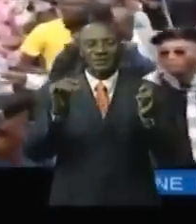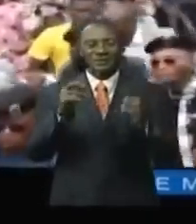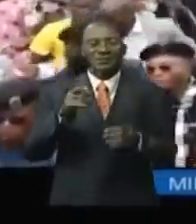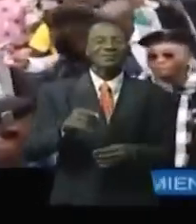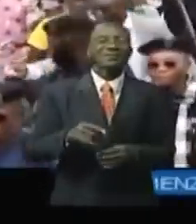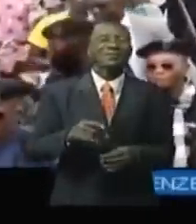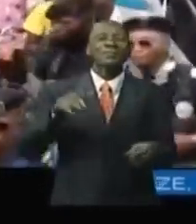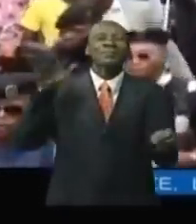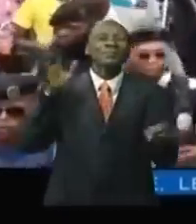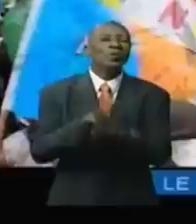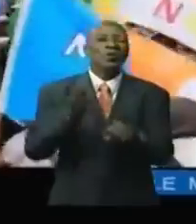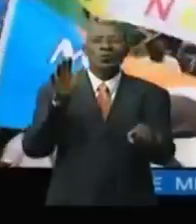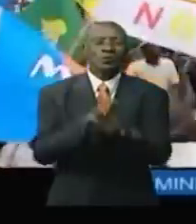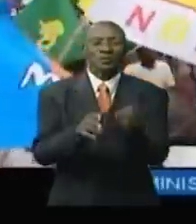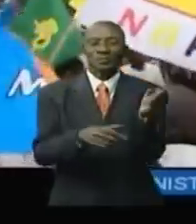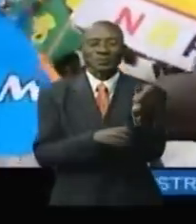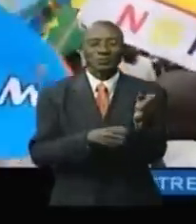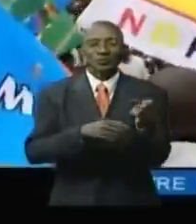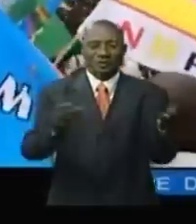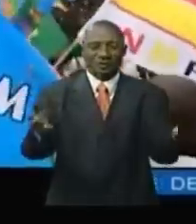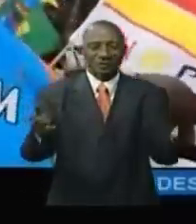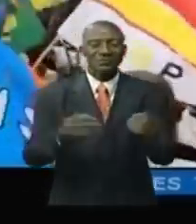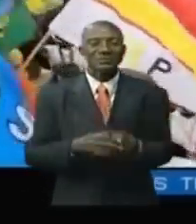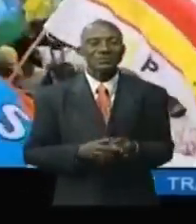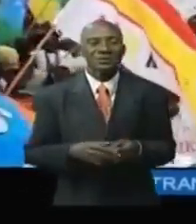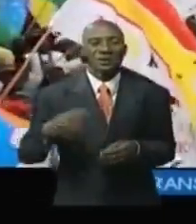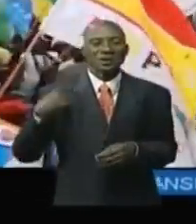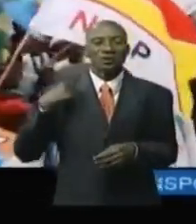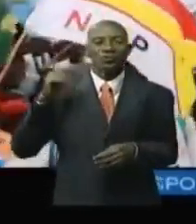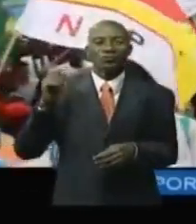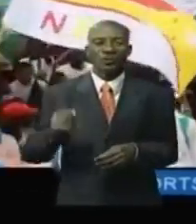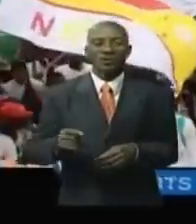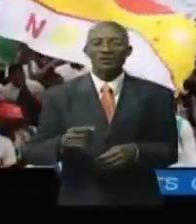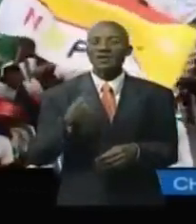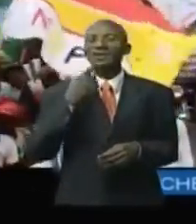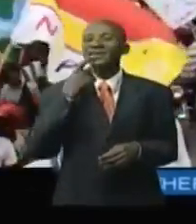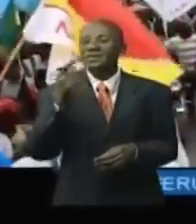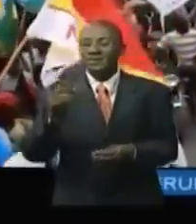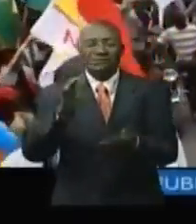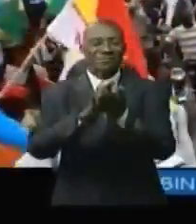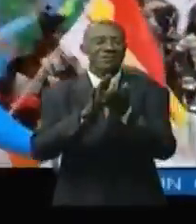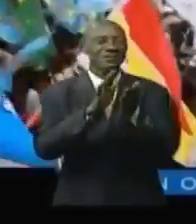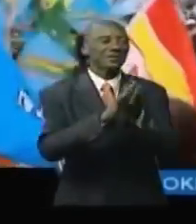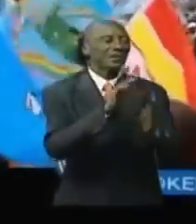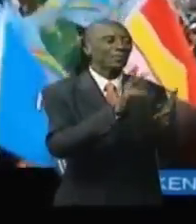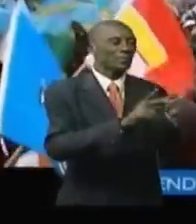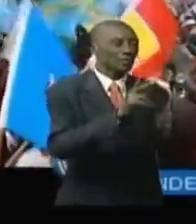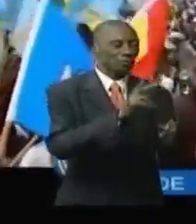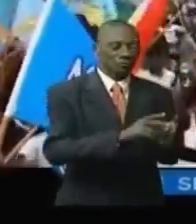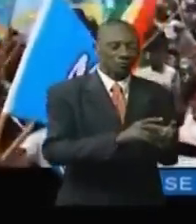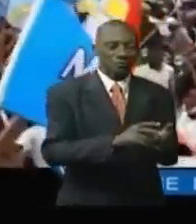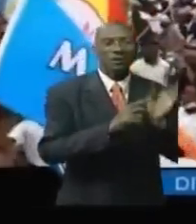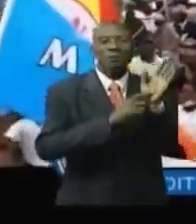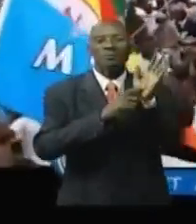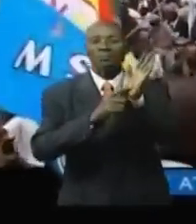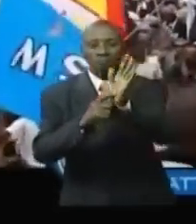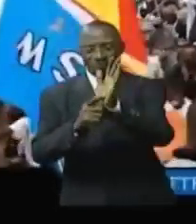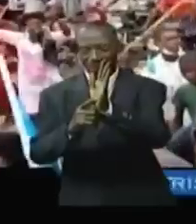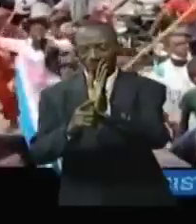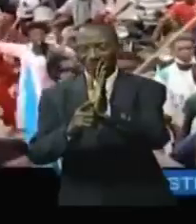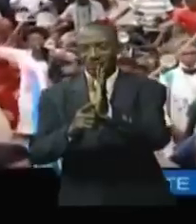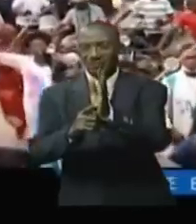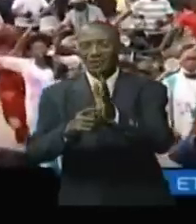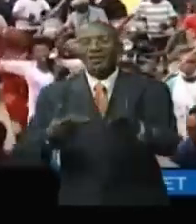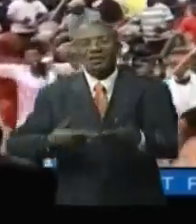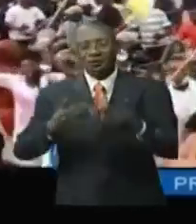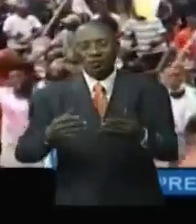le gouverneur John Kabeya Shikai a pris la parole pour remercier la population qui a démontré à travers l'accueil lui réservé qu'il